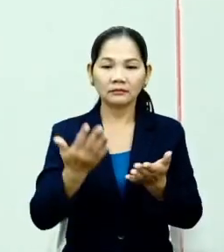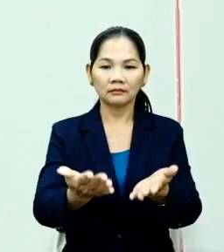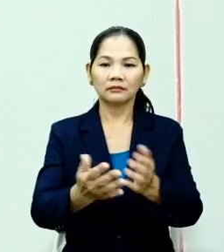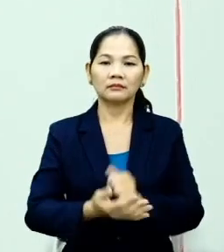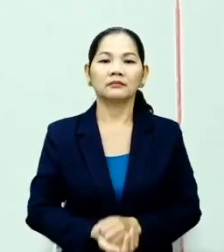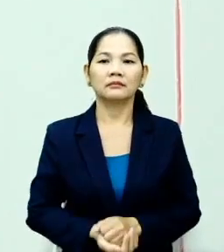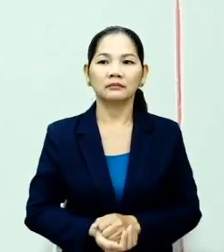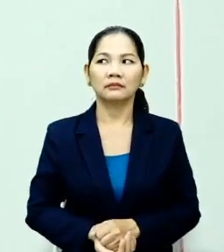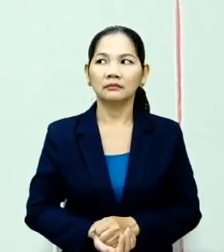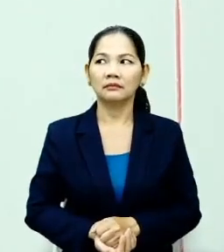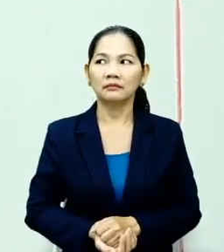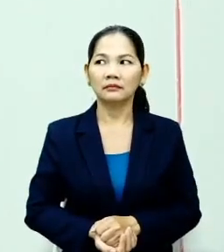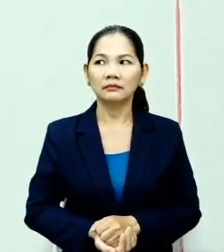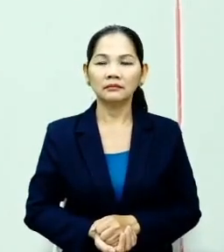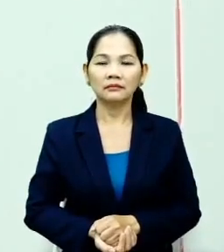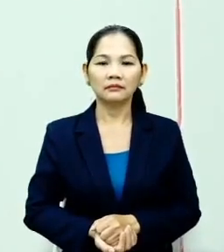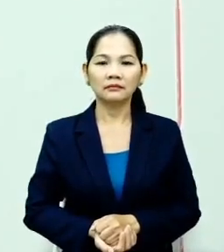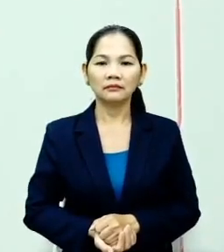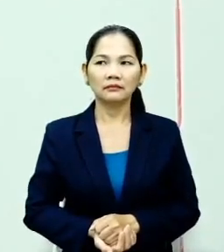ánh.